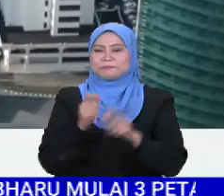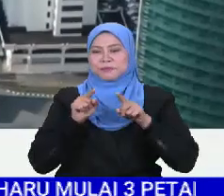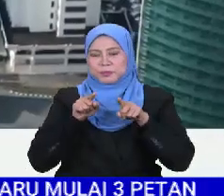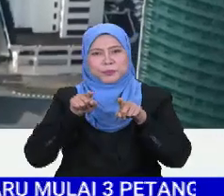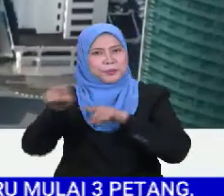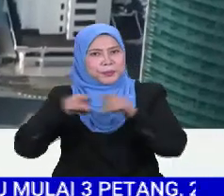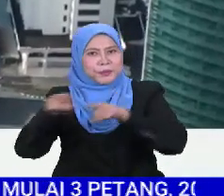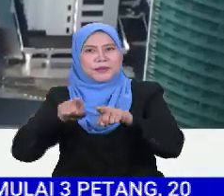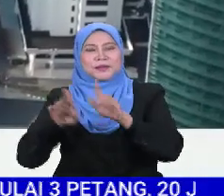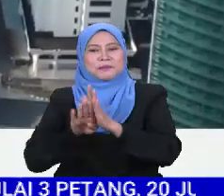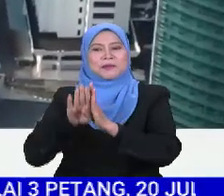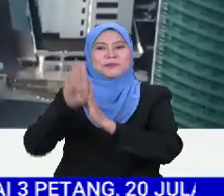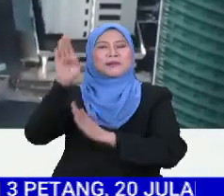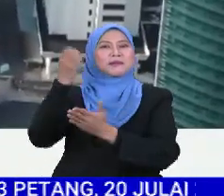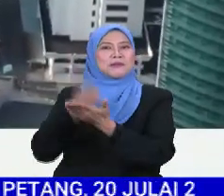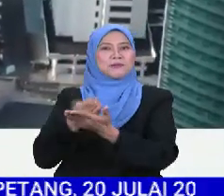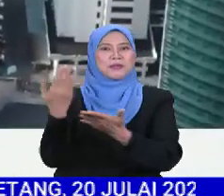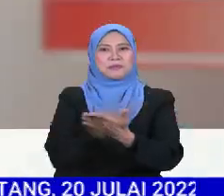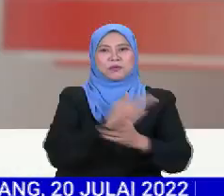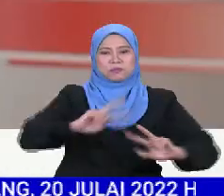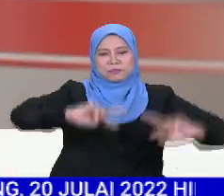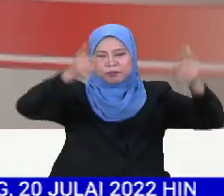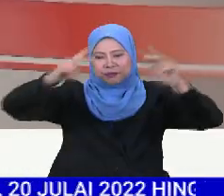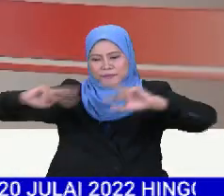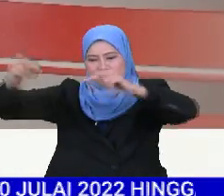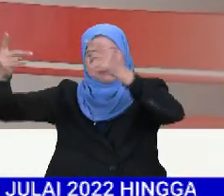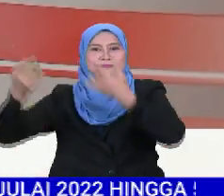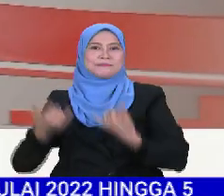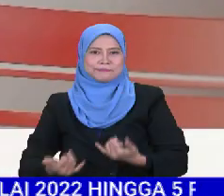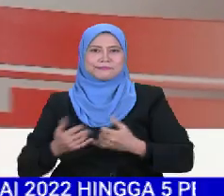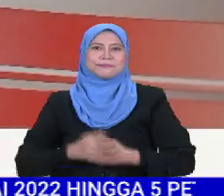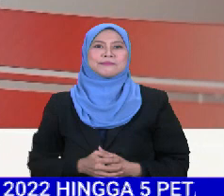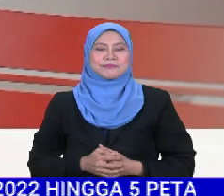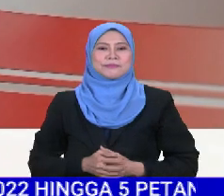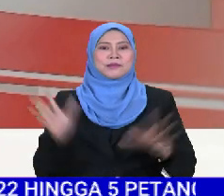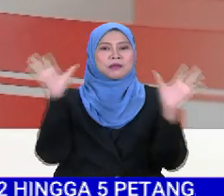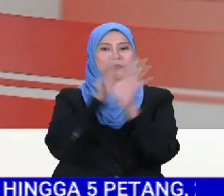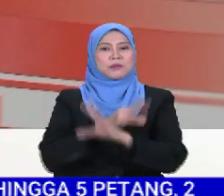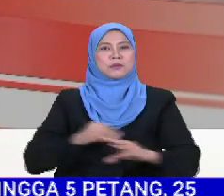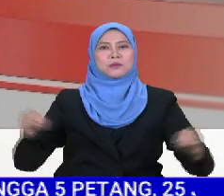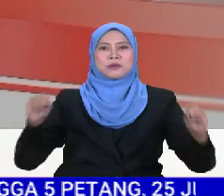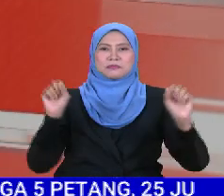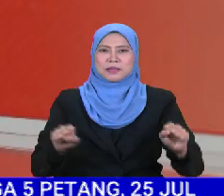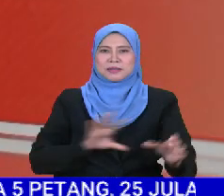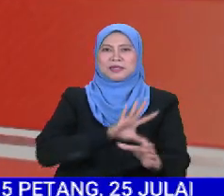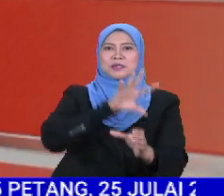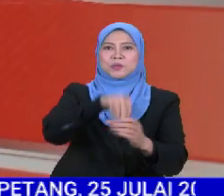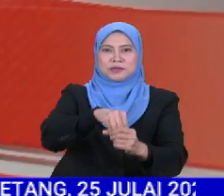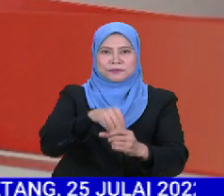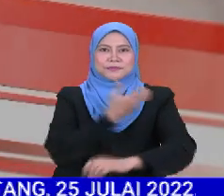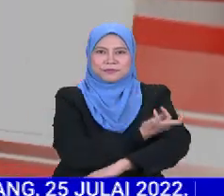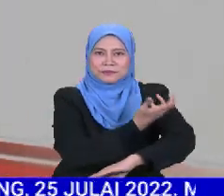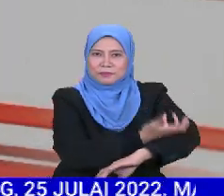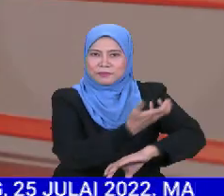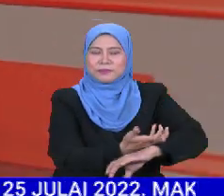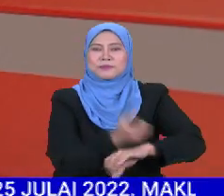dalam arus pembangunan ekonomi moden pada masa kini. I hope Sarawak can create all-inclusive generation